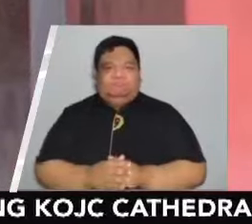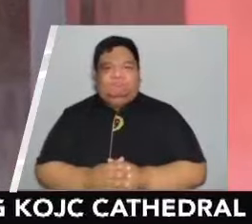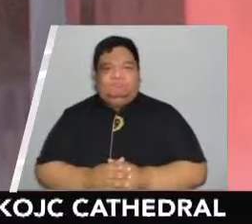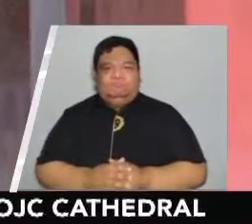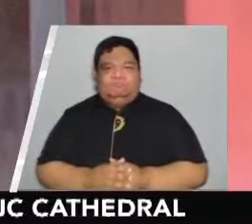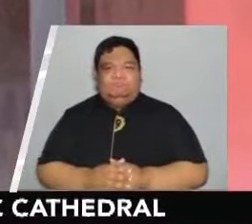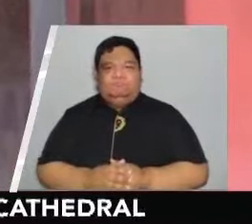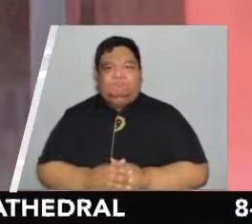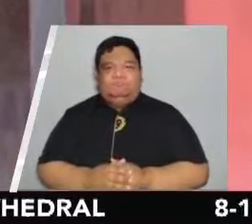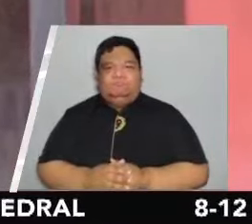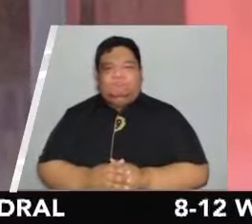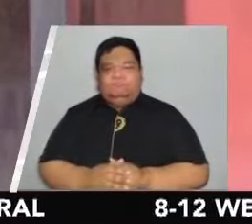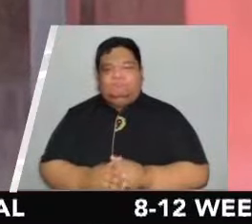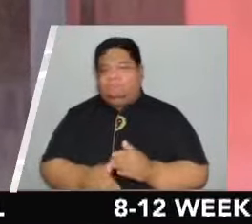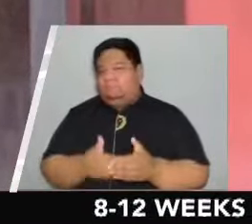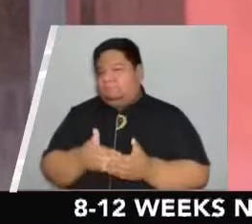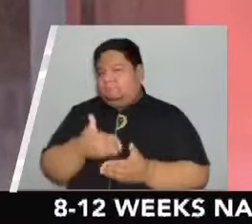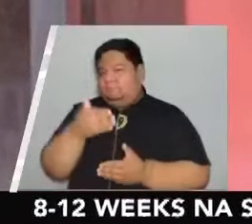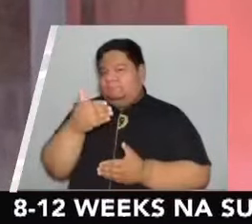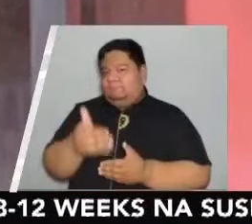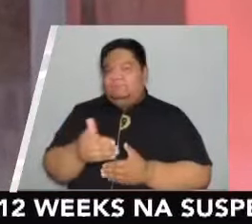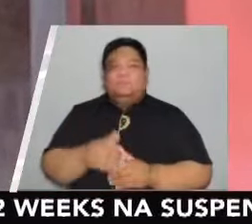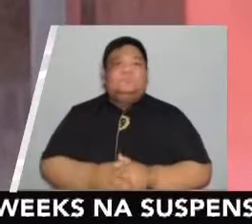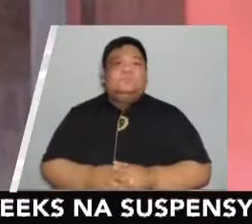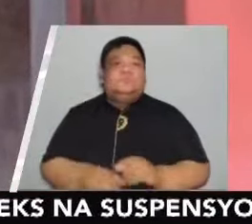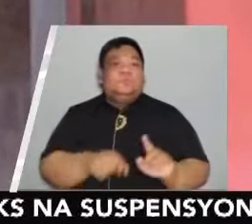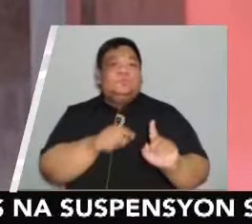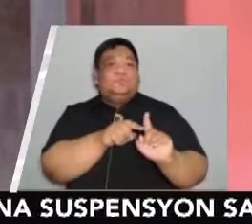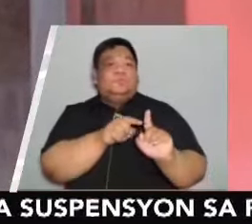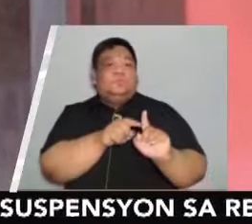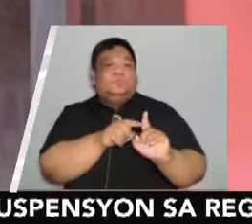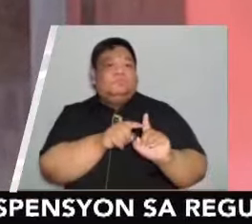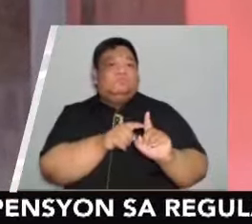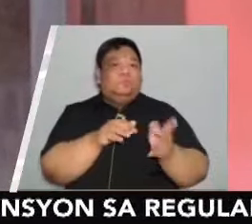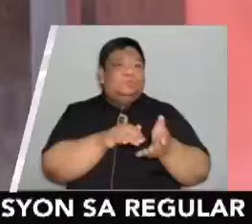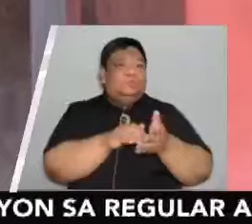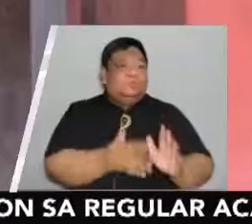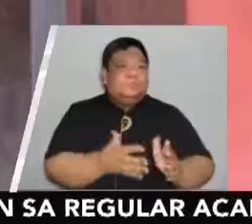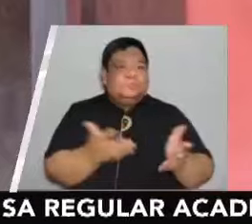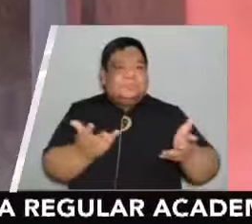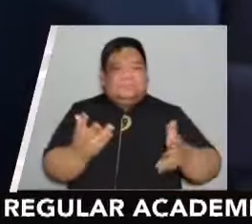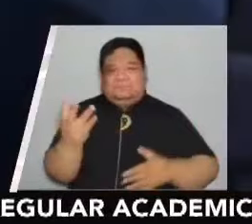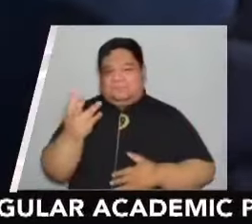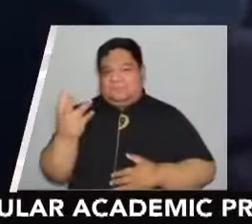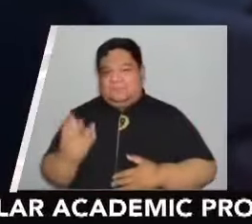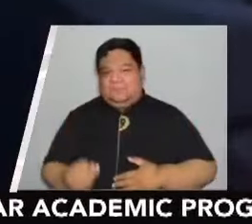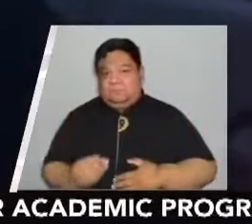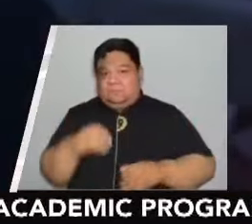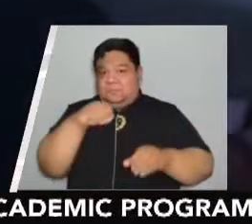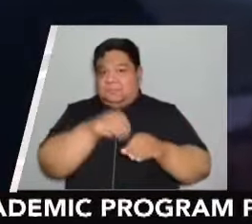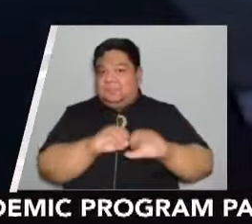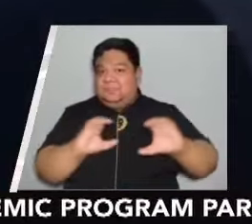Runway at stage ready ang isang estudyante sa Batangas kahit pa nasa loob ng kanilang classroom.